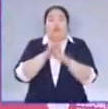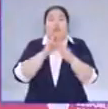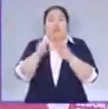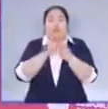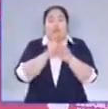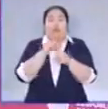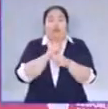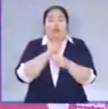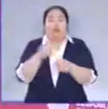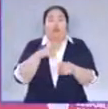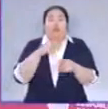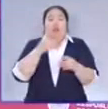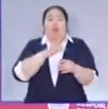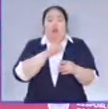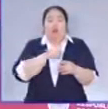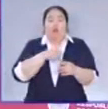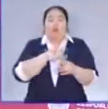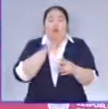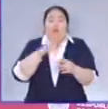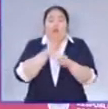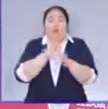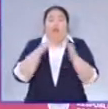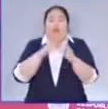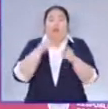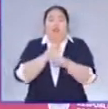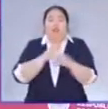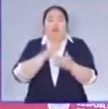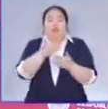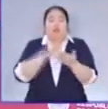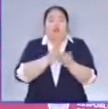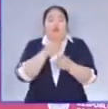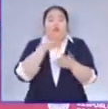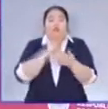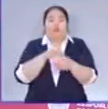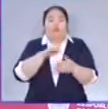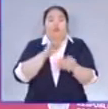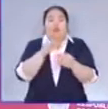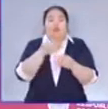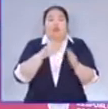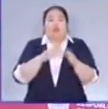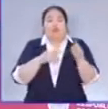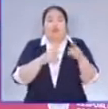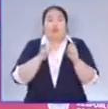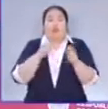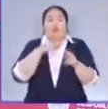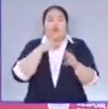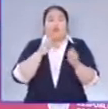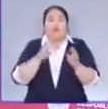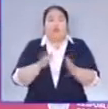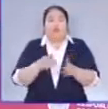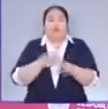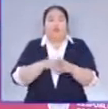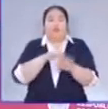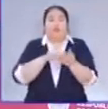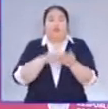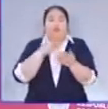borishmoqda. Xodim qat'iy ravishda uy ish uy yo'nalishi bo'ylab shaxsiy mashinasida ishga kelsa, bu xavfsiz emasmi?